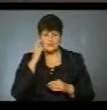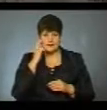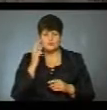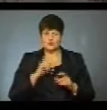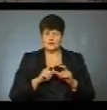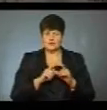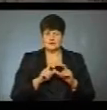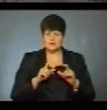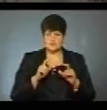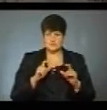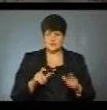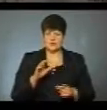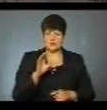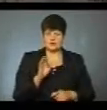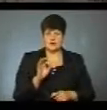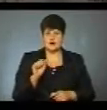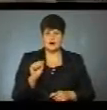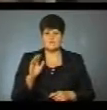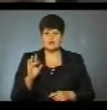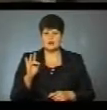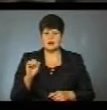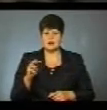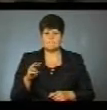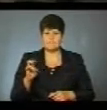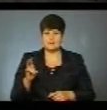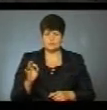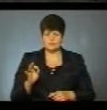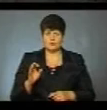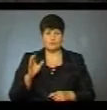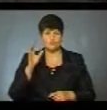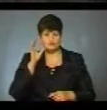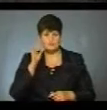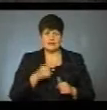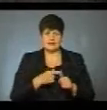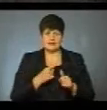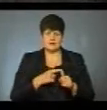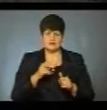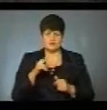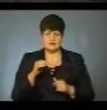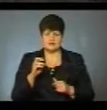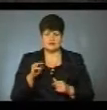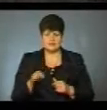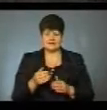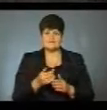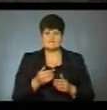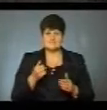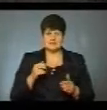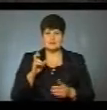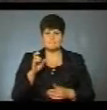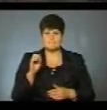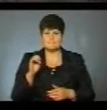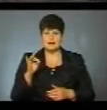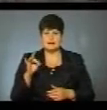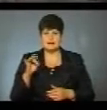Бориса Грінченка Олександр Авраменко. Послухайте назву диктанту. Від бересту